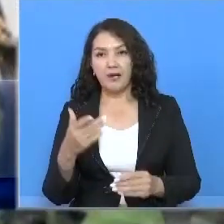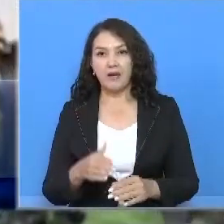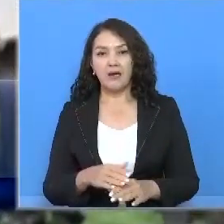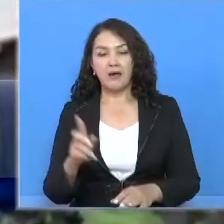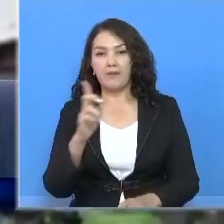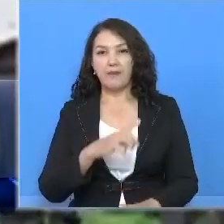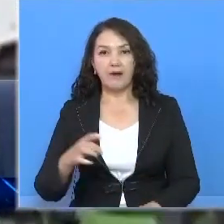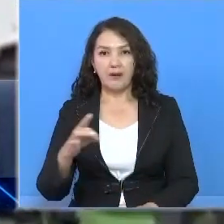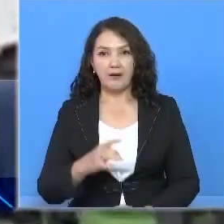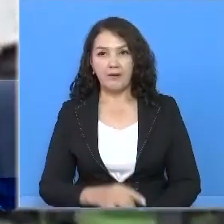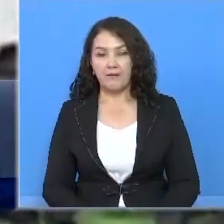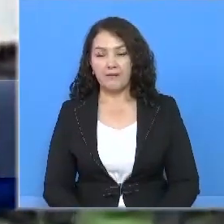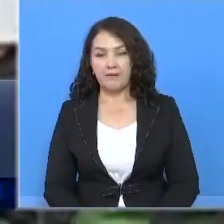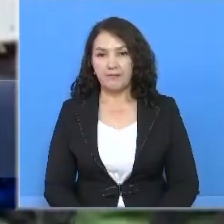майданинского района